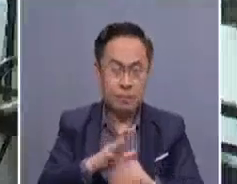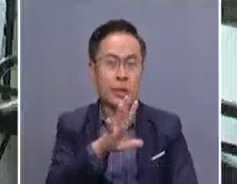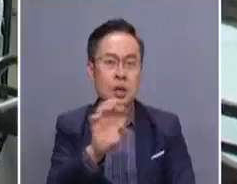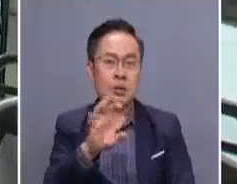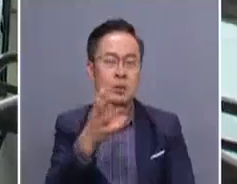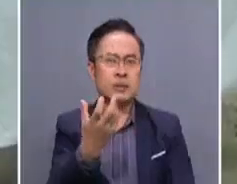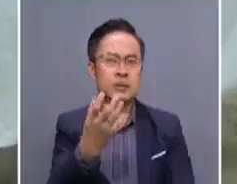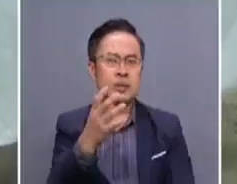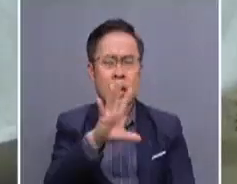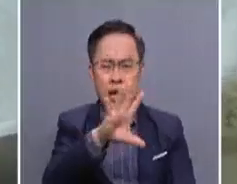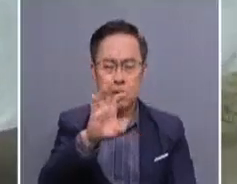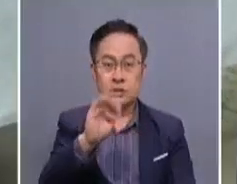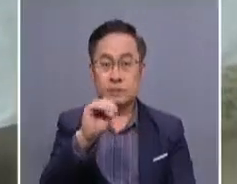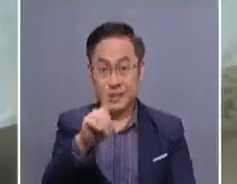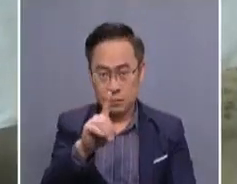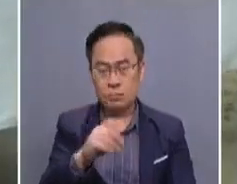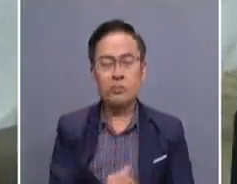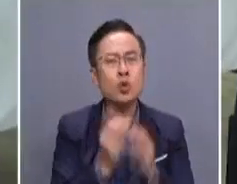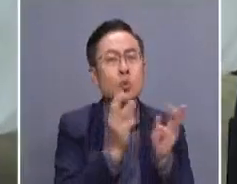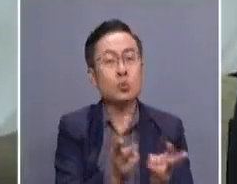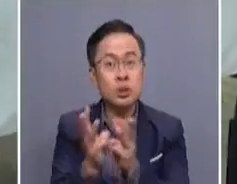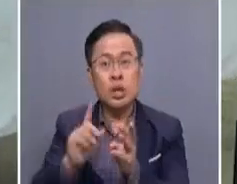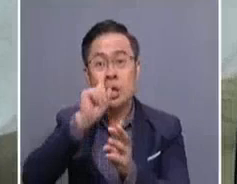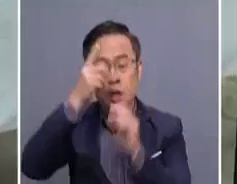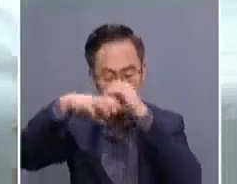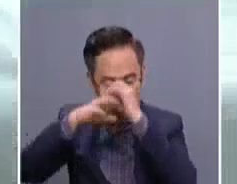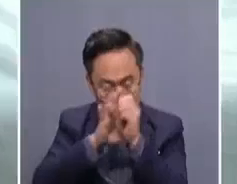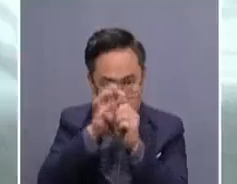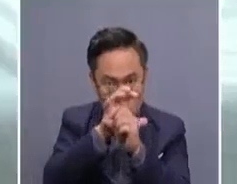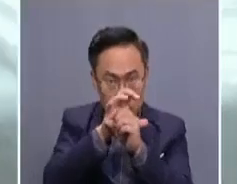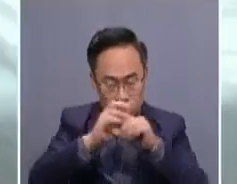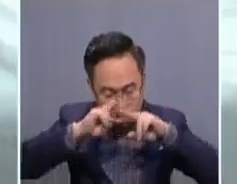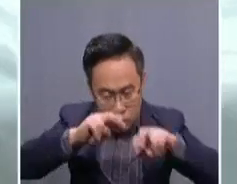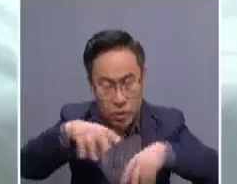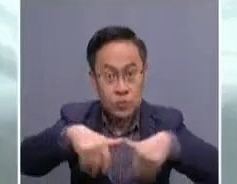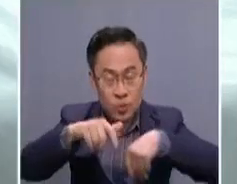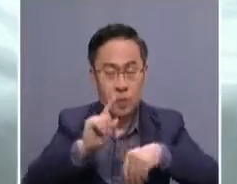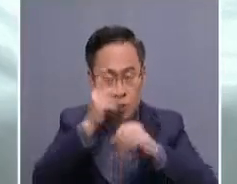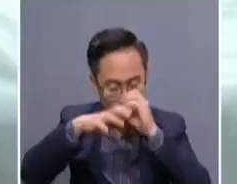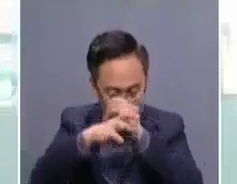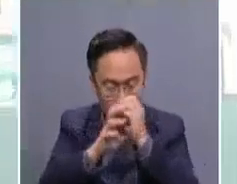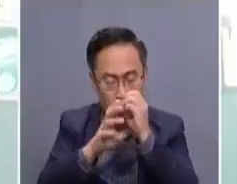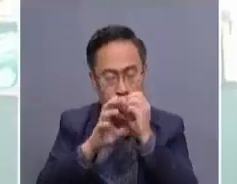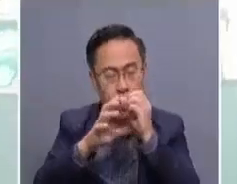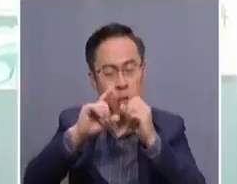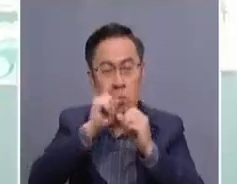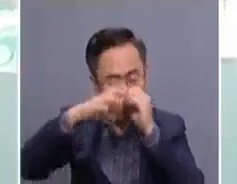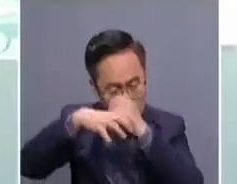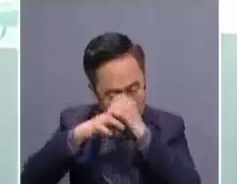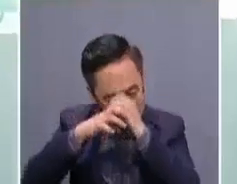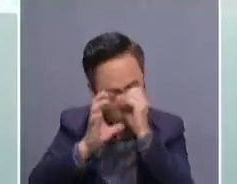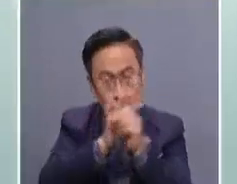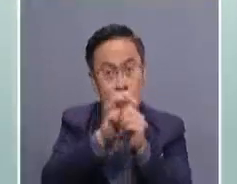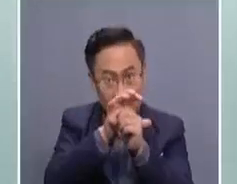คือตรงนี้เนี่ยแบ่งเป็นการตรวจเชิงรุก505คนในจำนวน505คนแบ่งเป็นคนไทย57